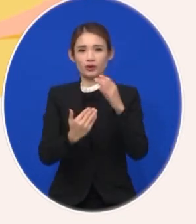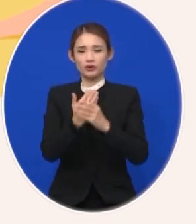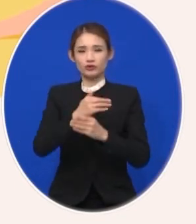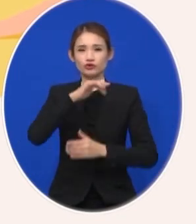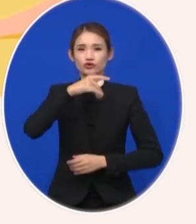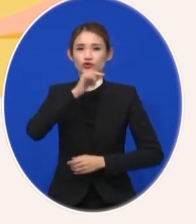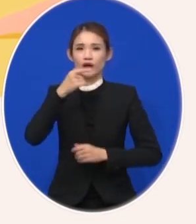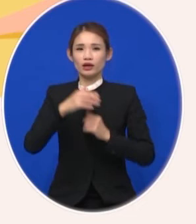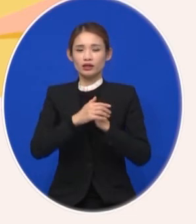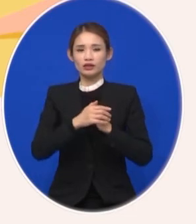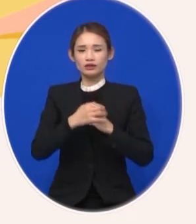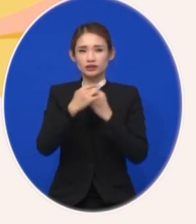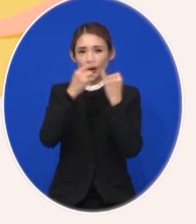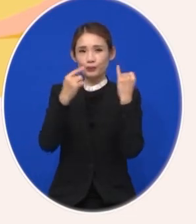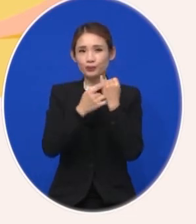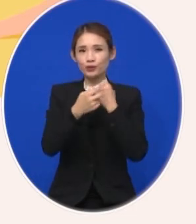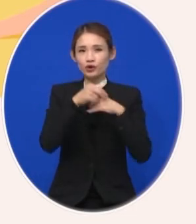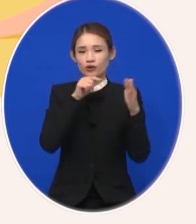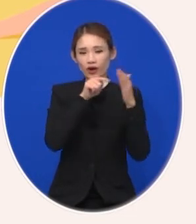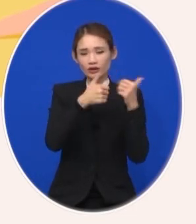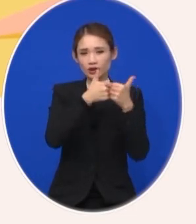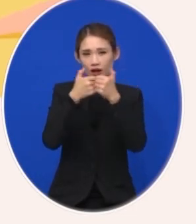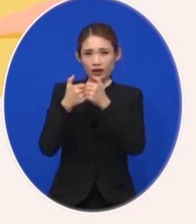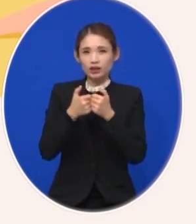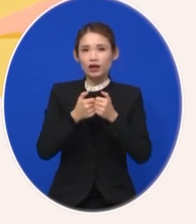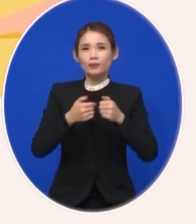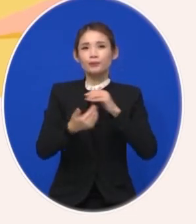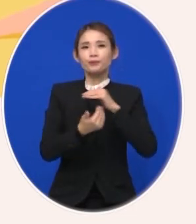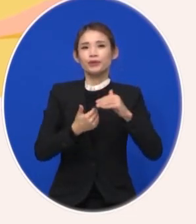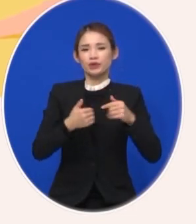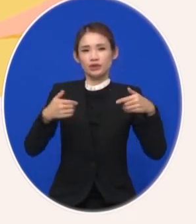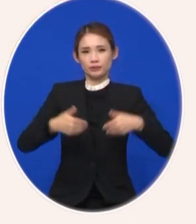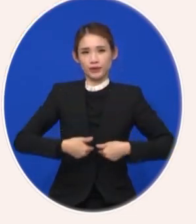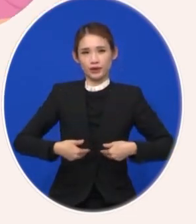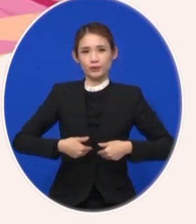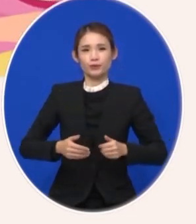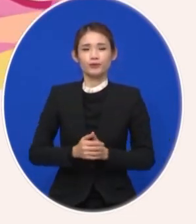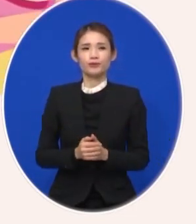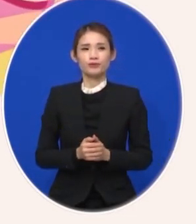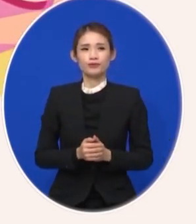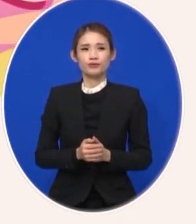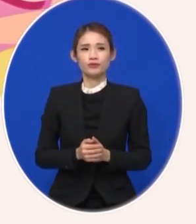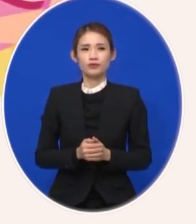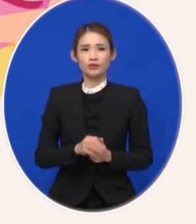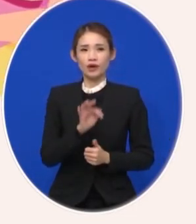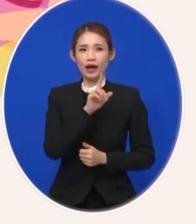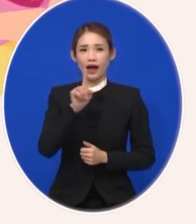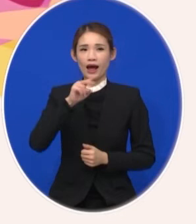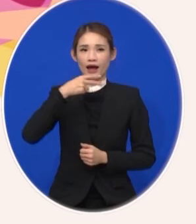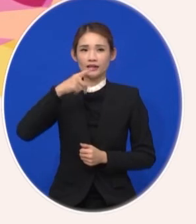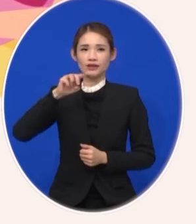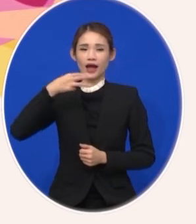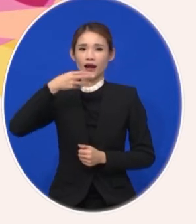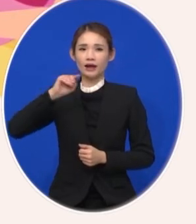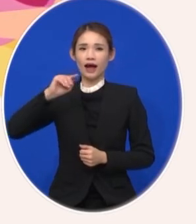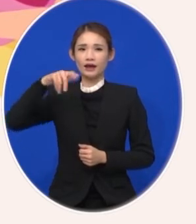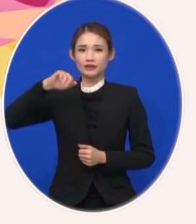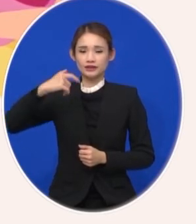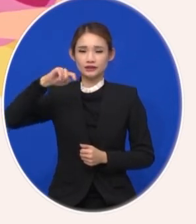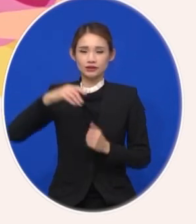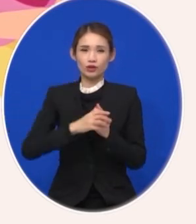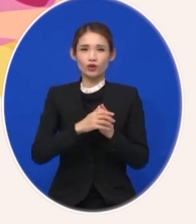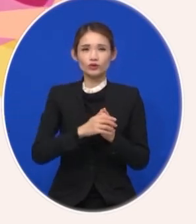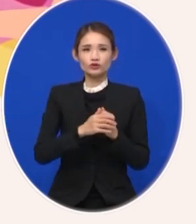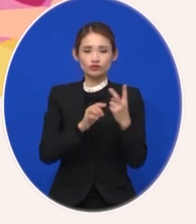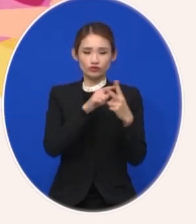순환기 내과와 산부인과 전문의와 협진하면서 산전 관리가 필요합니다. 아달라트 오로스정, 노바스크,